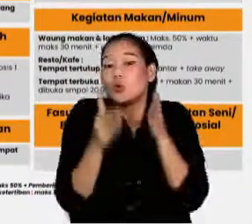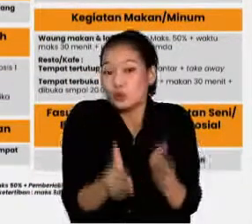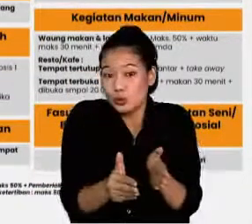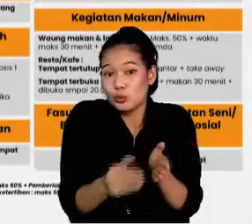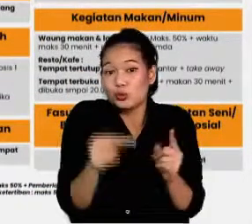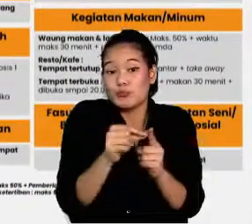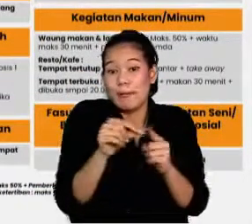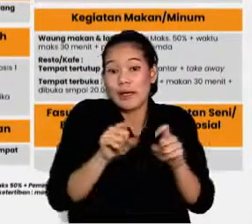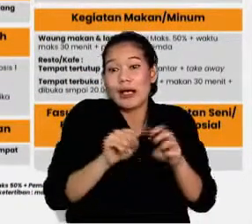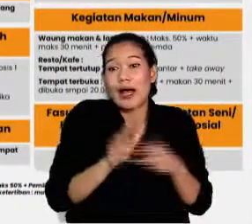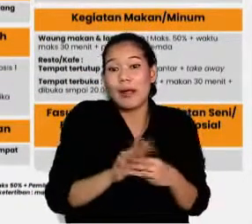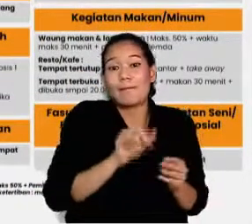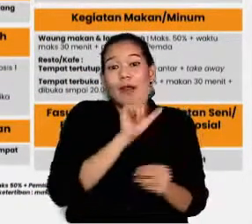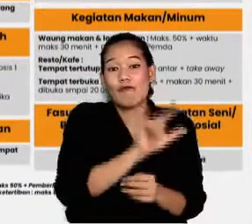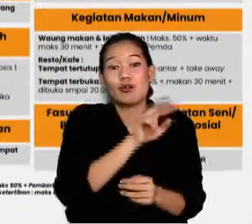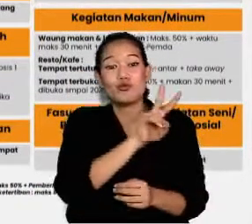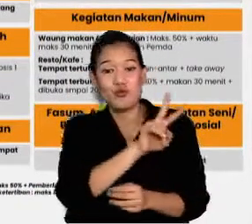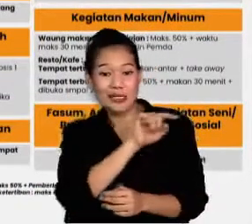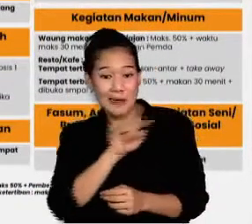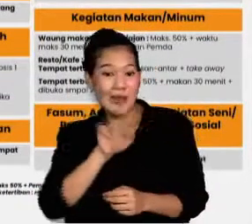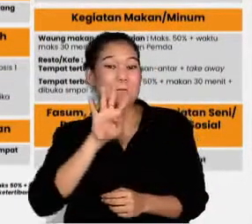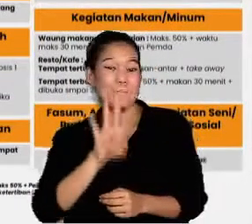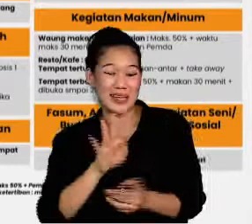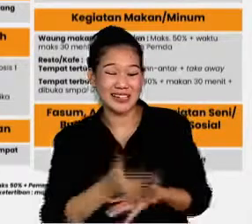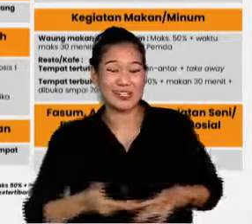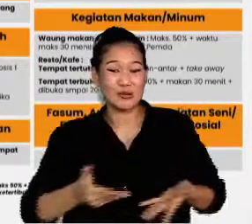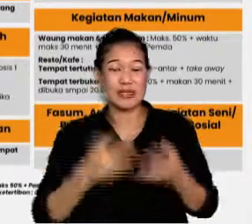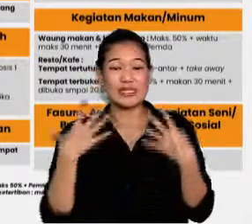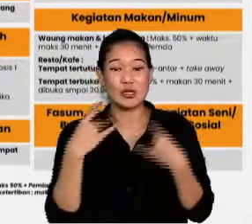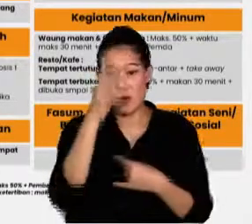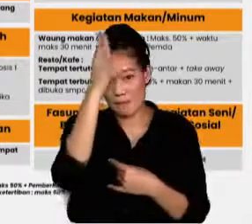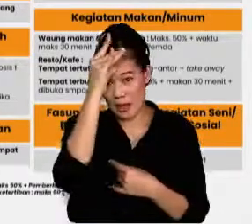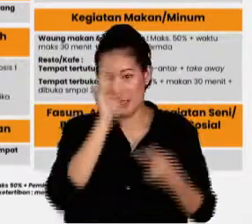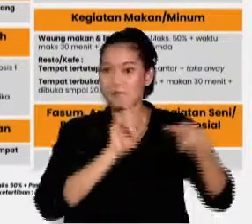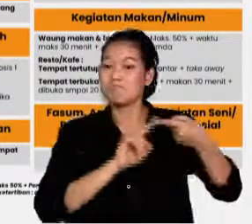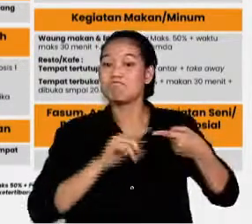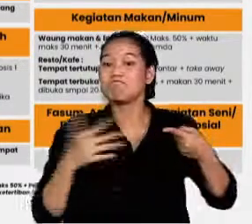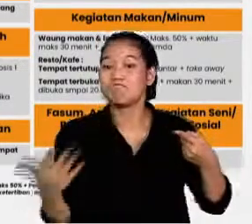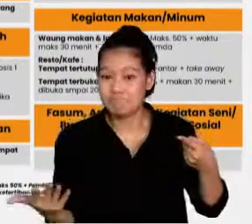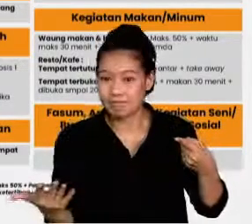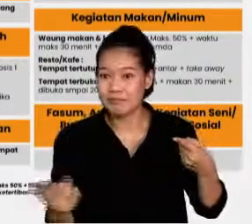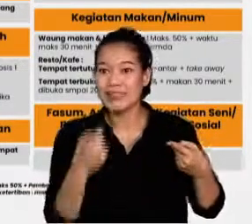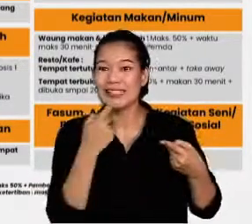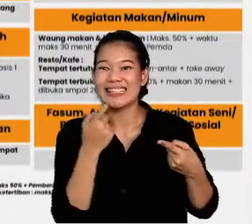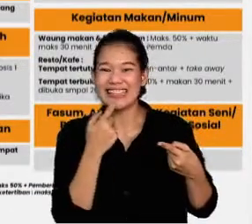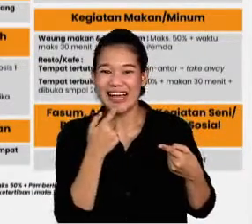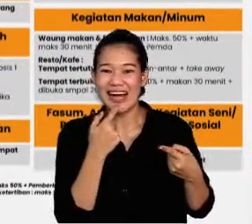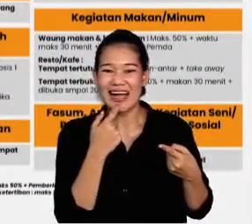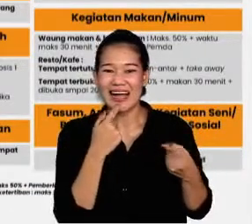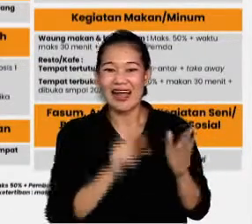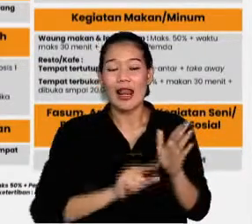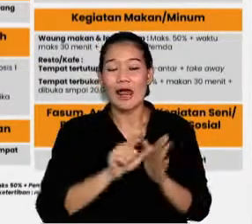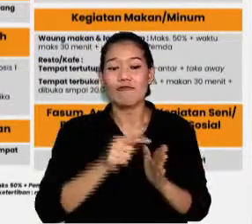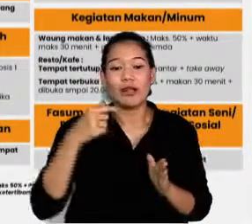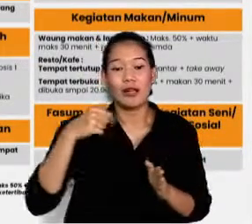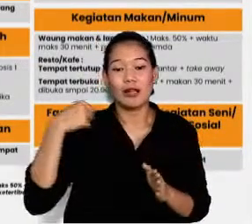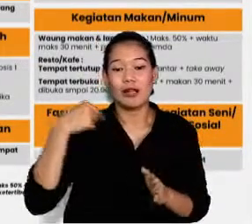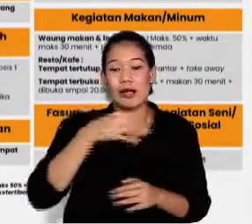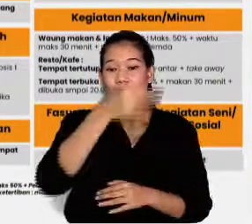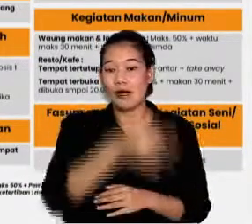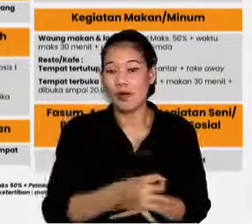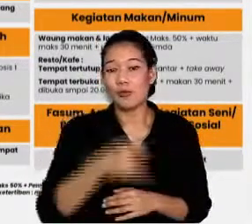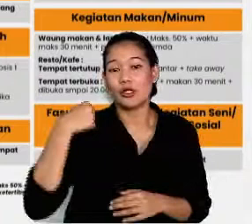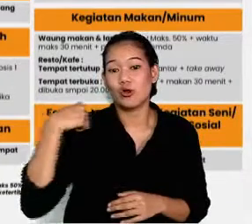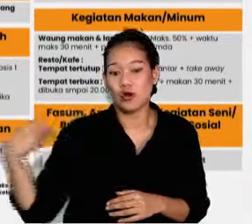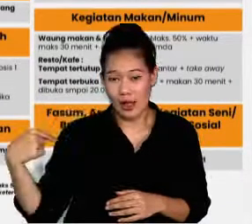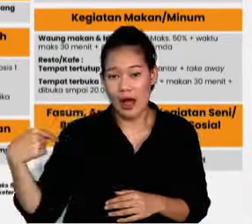untuk ppkm level 2 sampai dengan 4 di wilayah jawa-bali yang pertama adalah perubahan level kabupaten kota